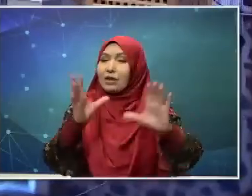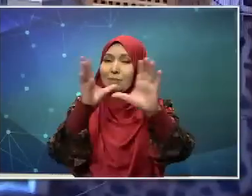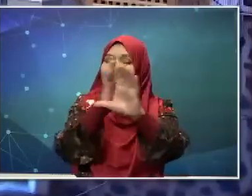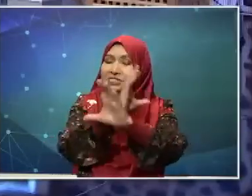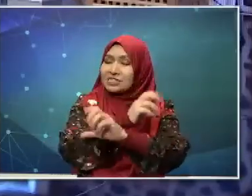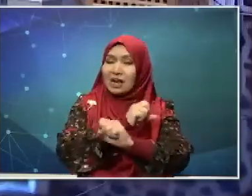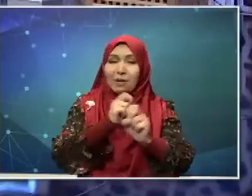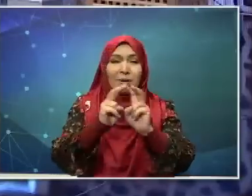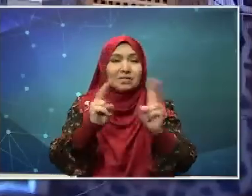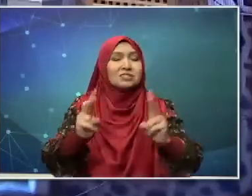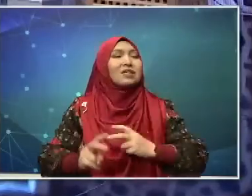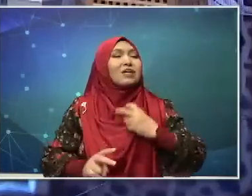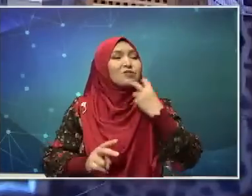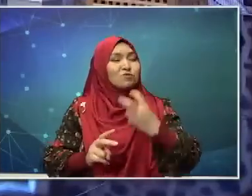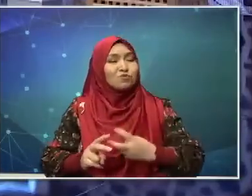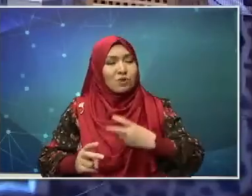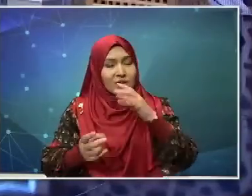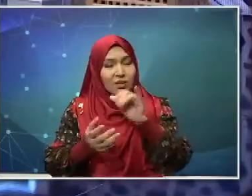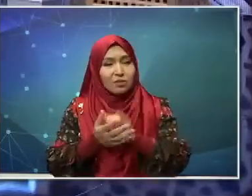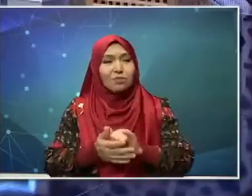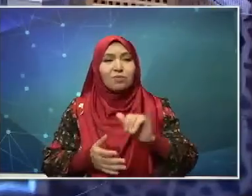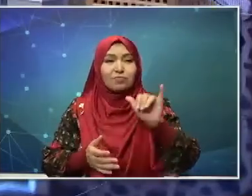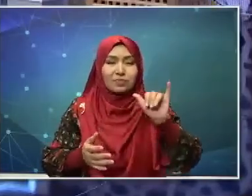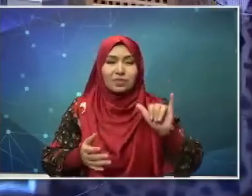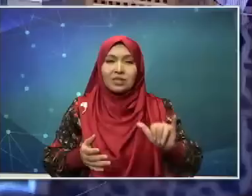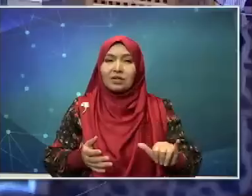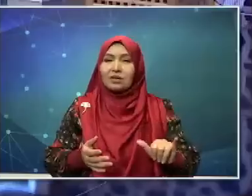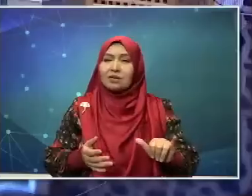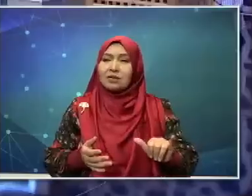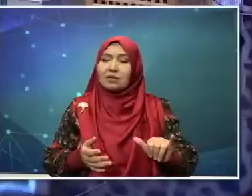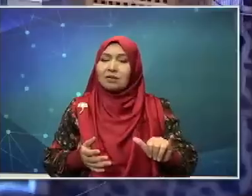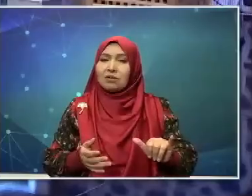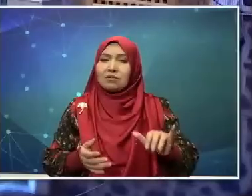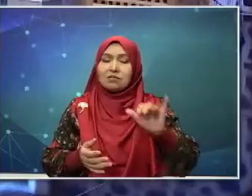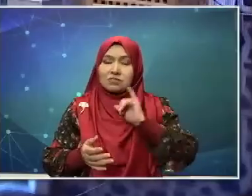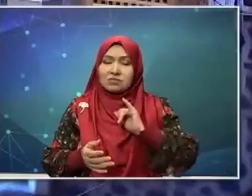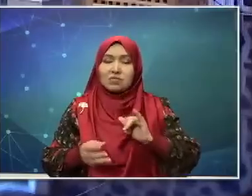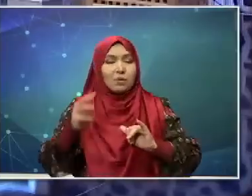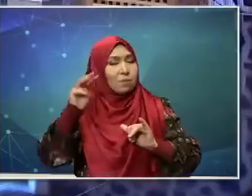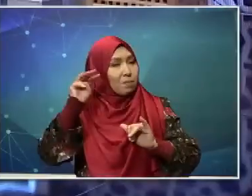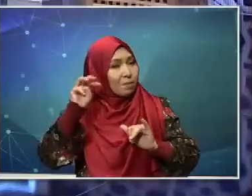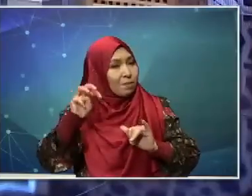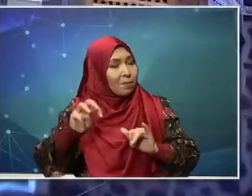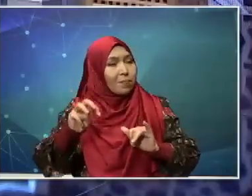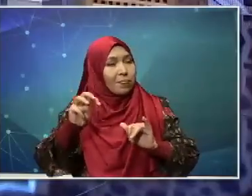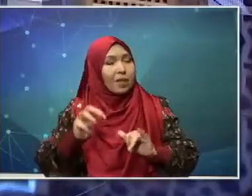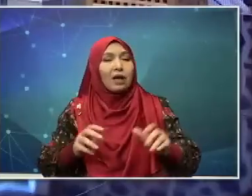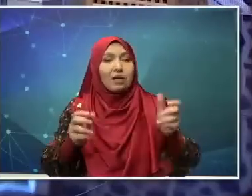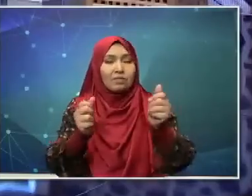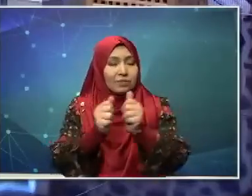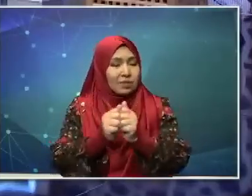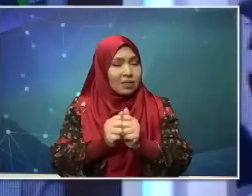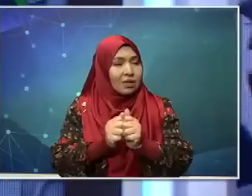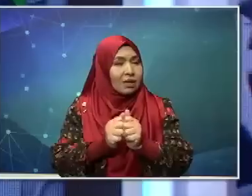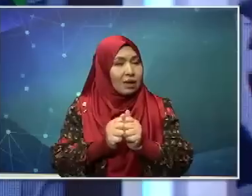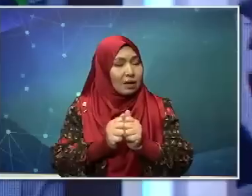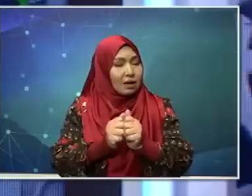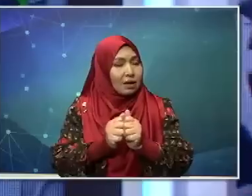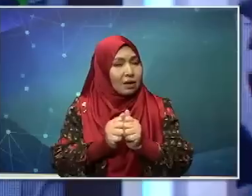macam saya jadi menu wajib ngasih minyak-minyak nasinya Wow